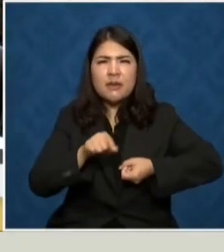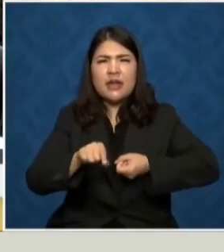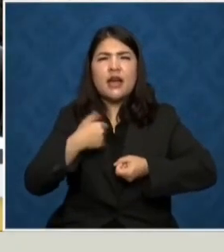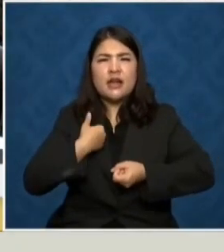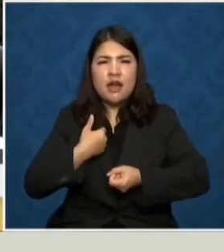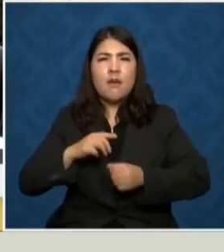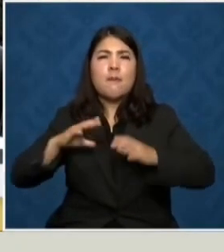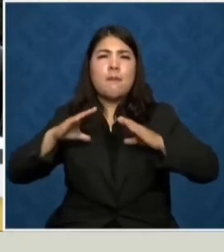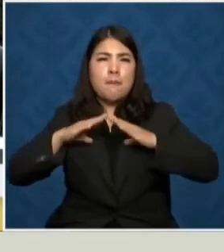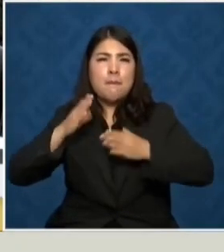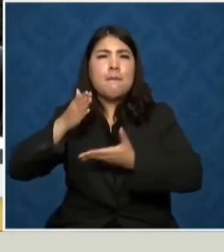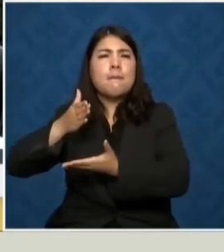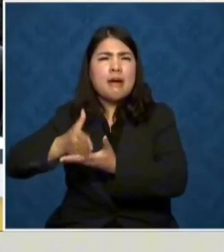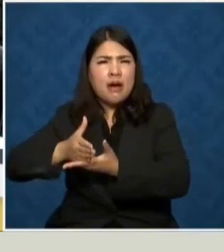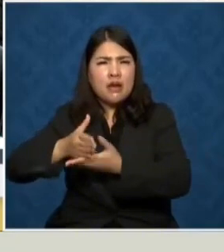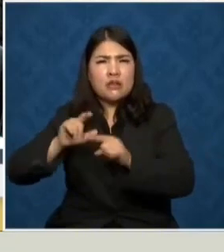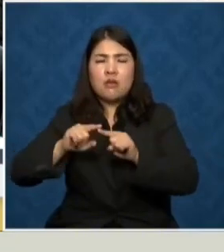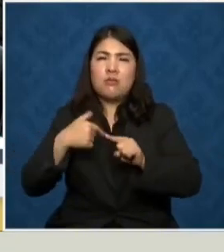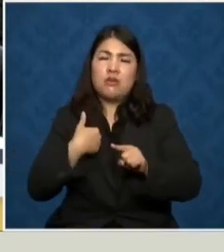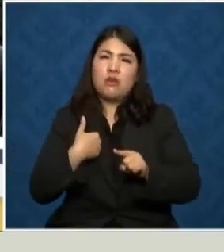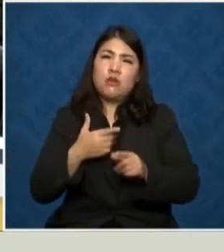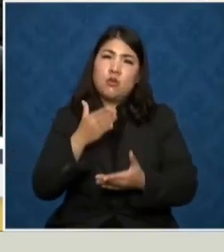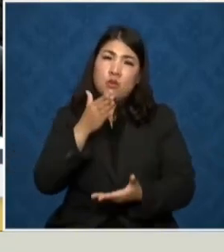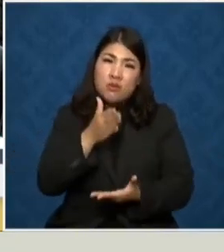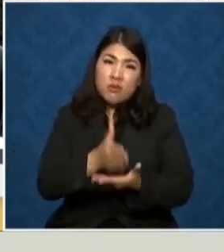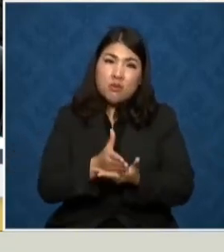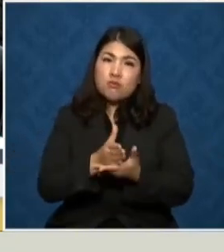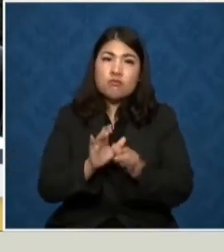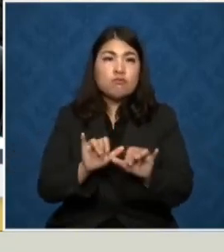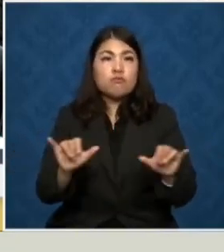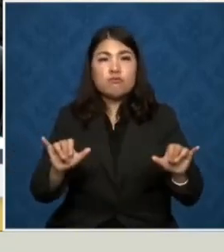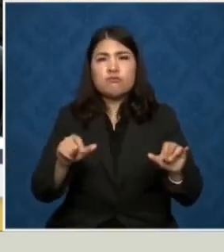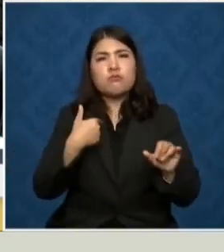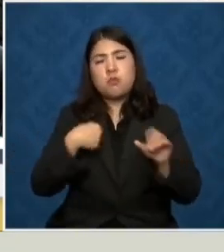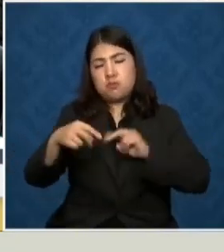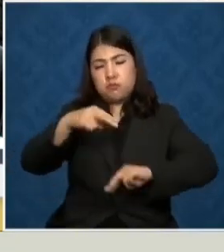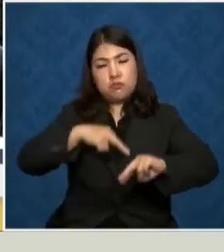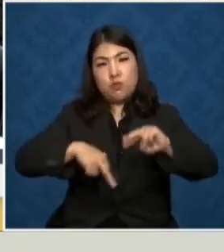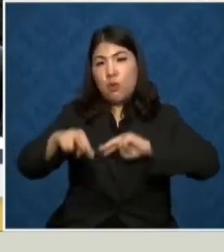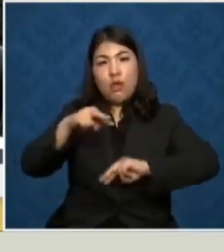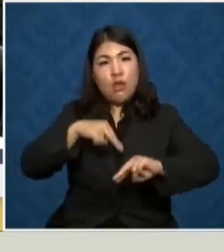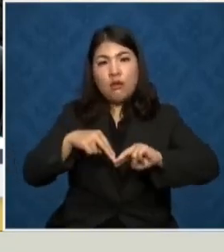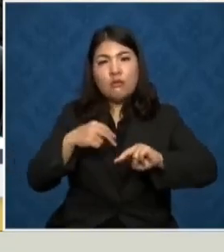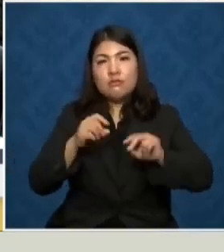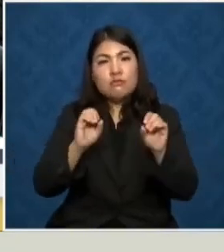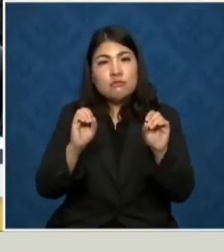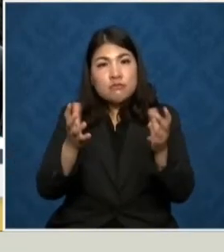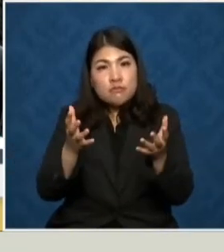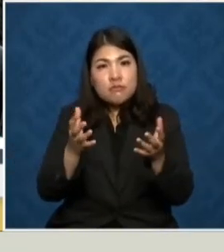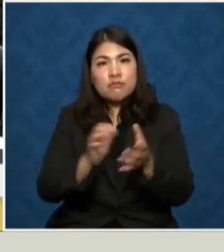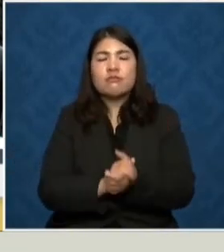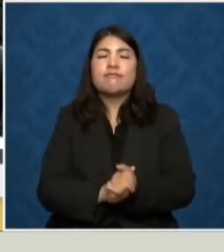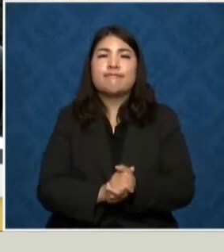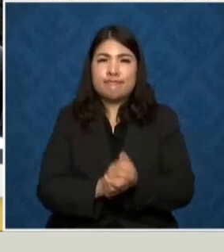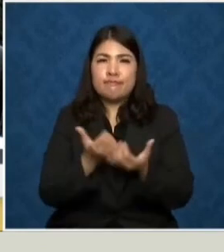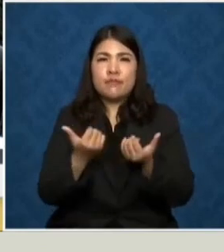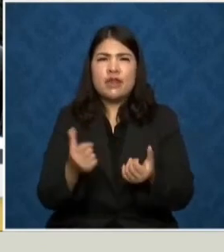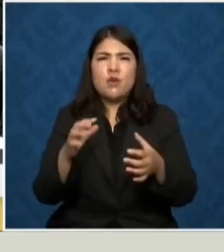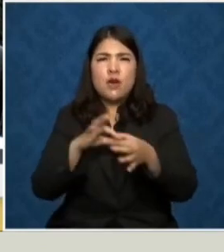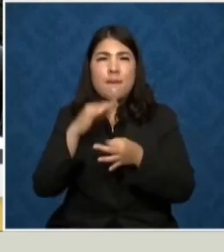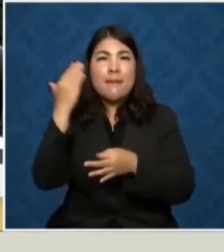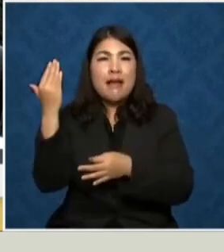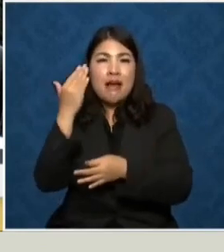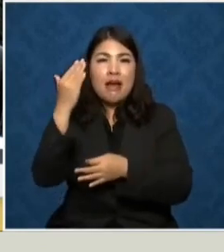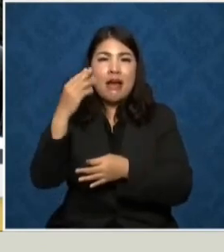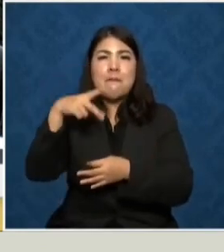ไปก็มันเป็นการเพิกเฉยหรือว่าไม่ได้ดูแลพี่น้องเกษตรกรนะครับเรื่องของพลังงานเราก็มี